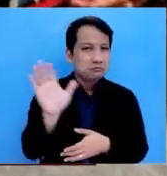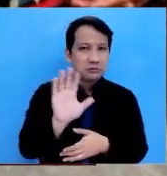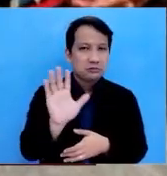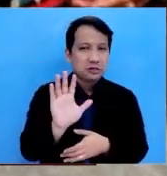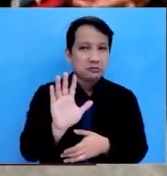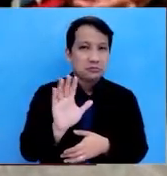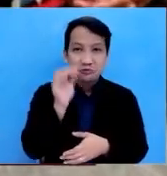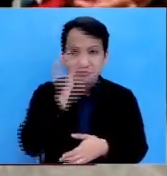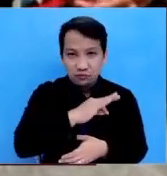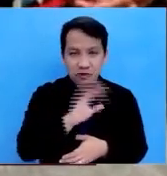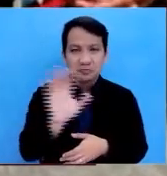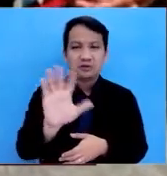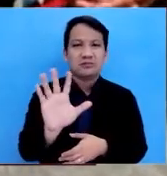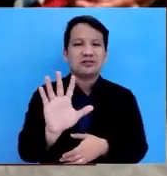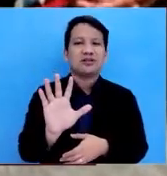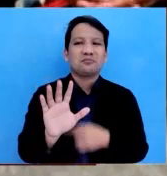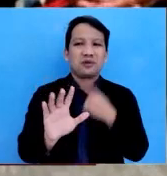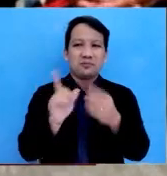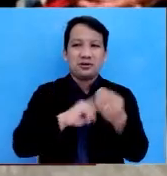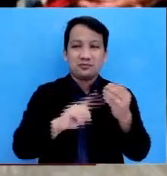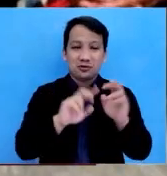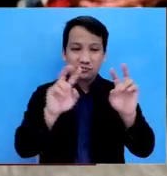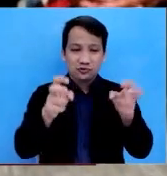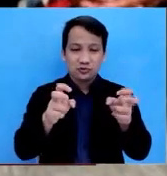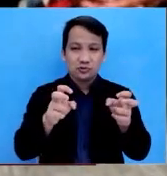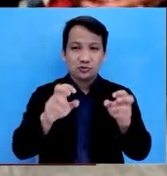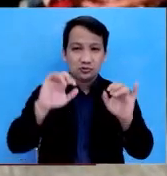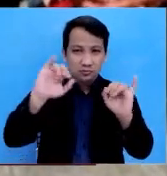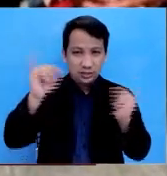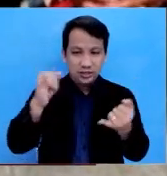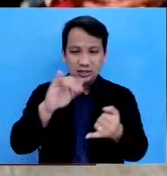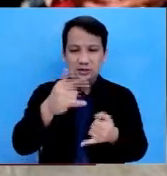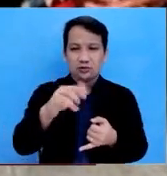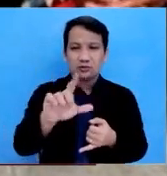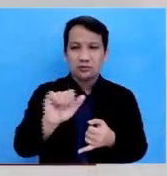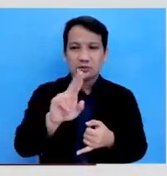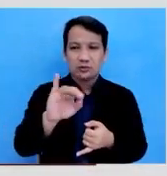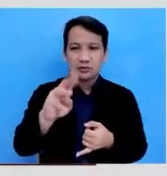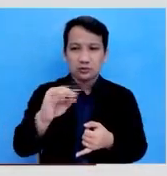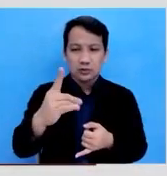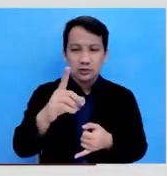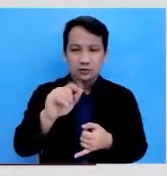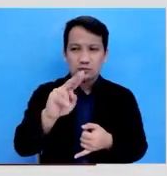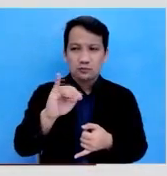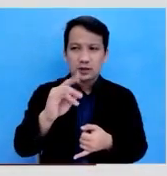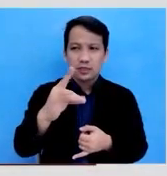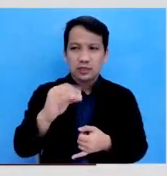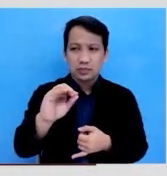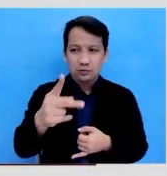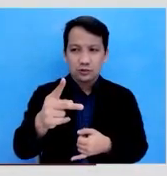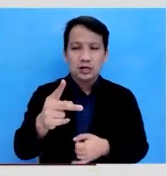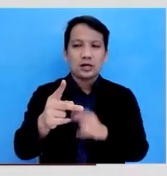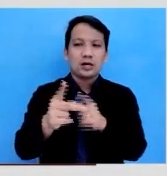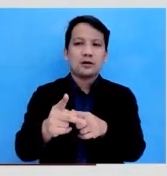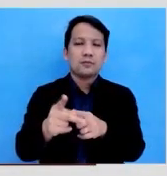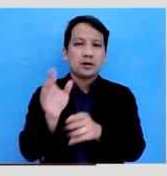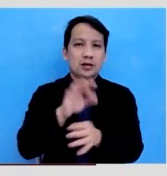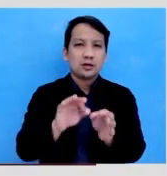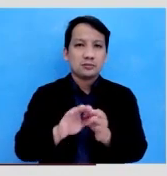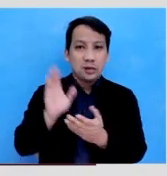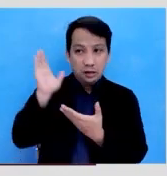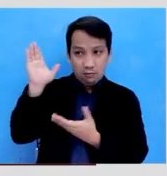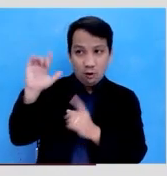o terorista na agad kapag ginamit ang mga saltang igorot, lumad at tumandok. Para po sa ating kalaman, ang igorot po